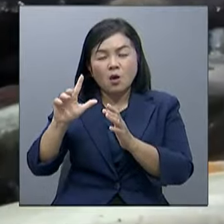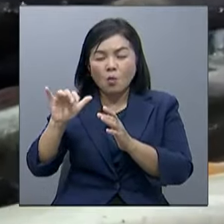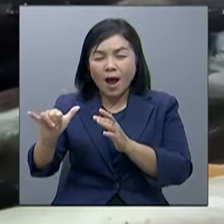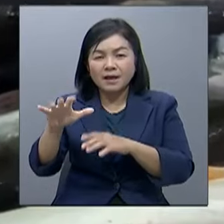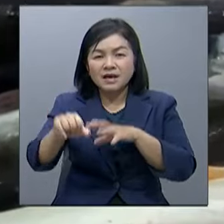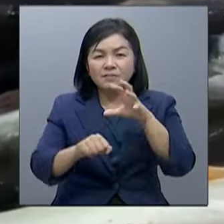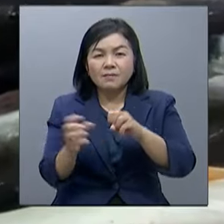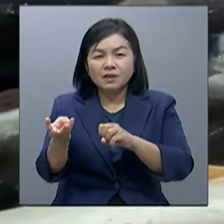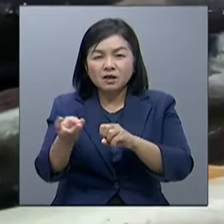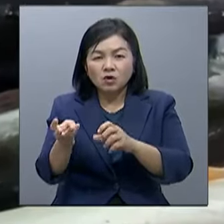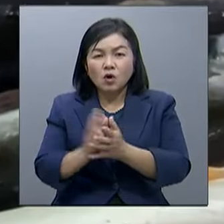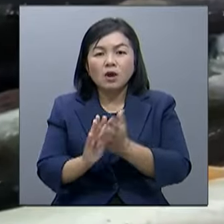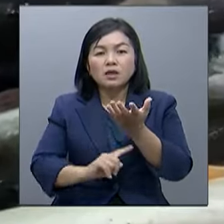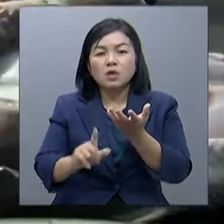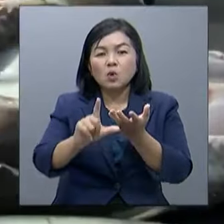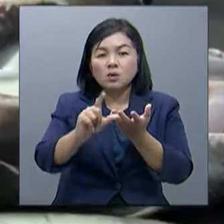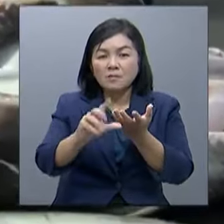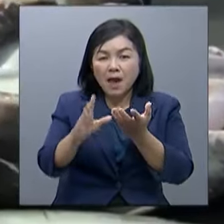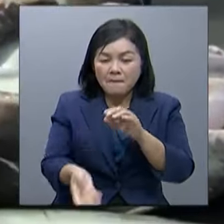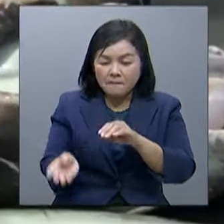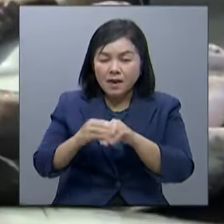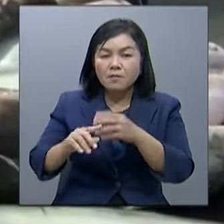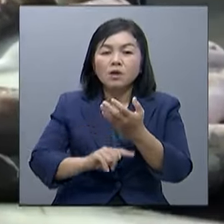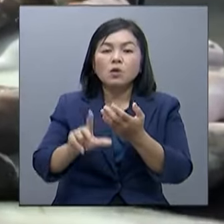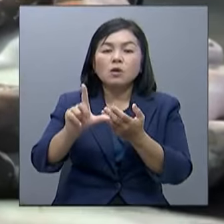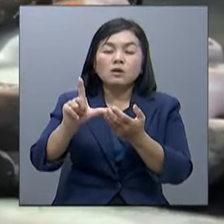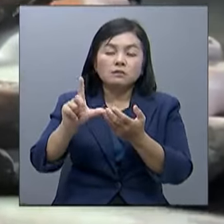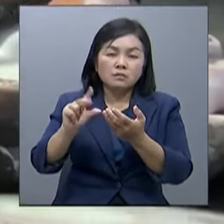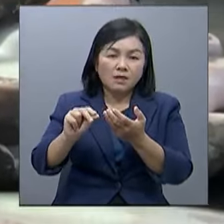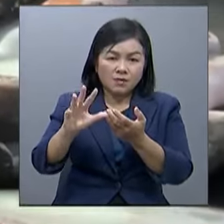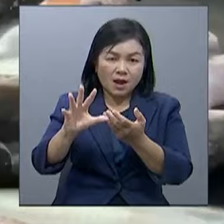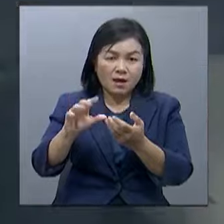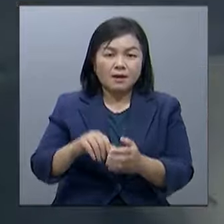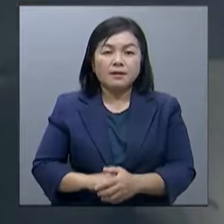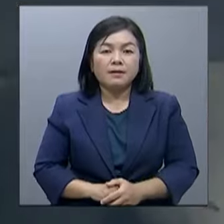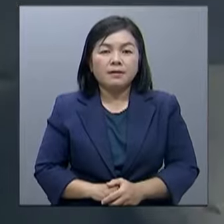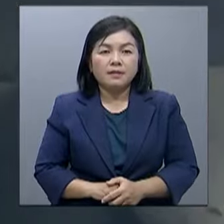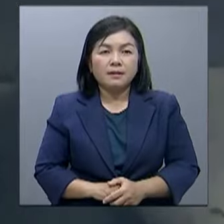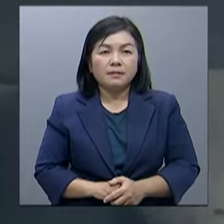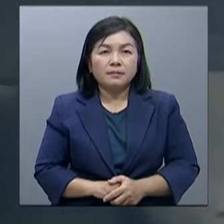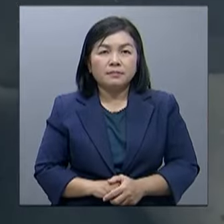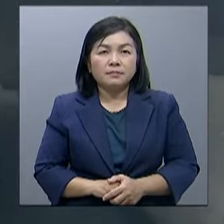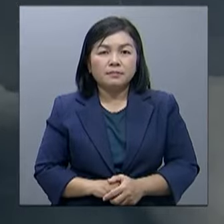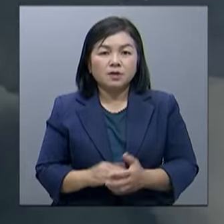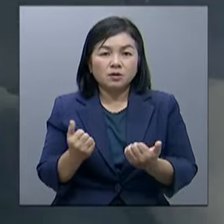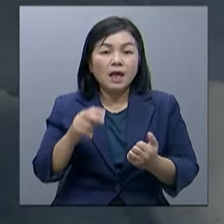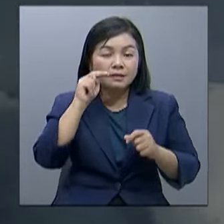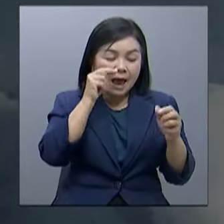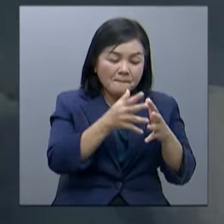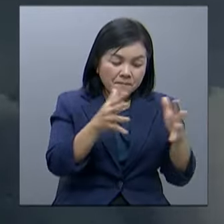เคยขายกัน 25บาทตอนนี้ 35บาทค่ะปลามันขึ้นเยอะเนี่ยมันทำให้ราคาถูกลง